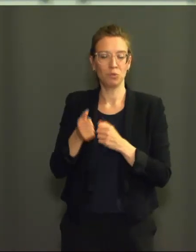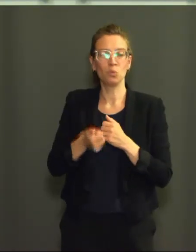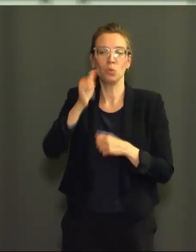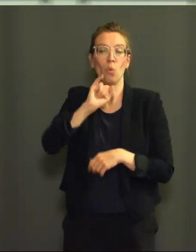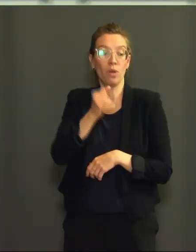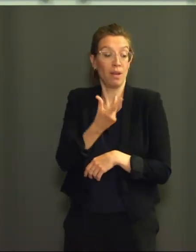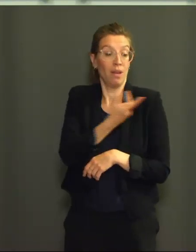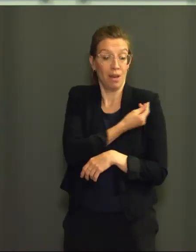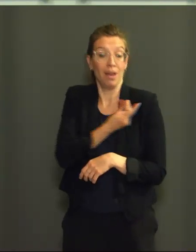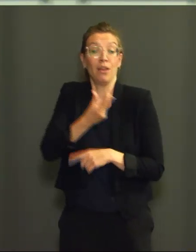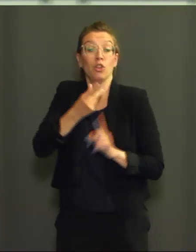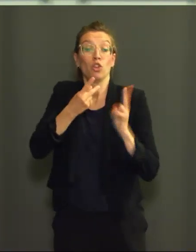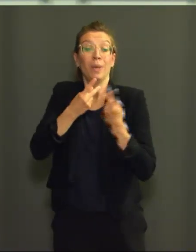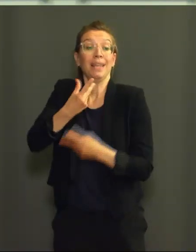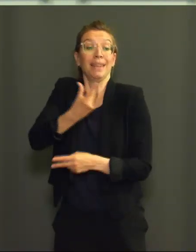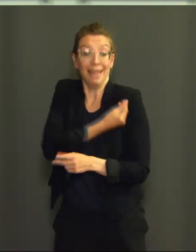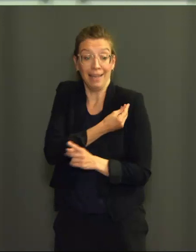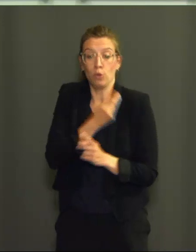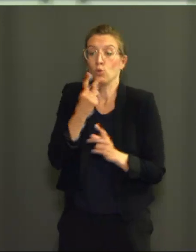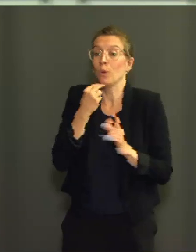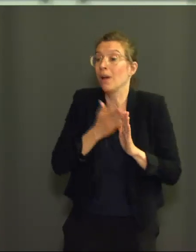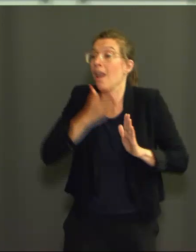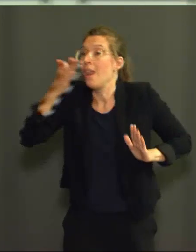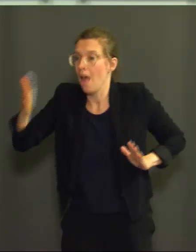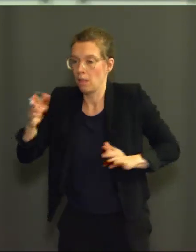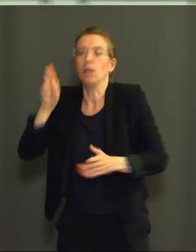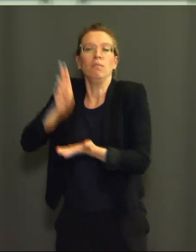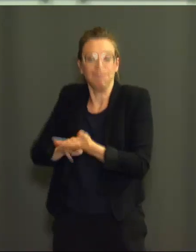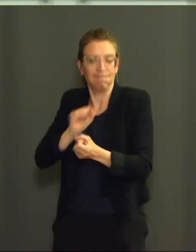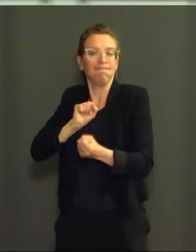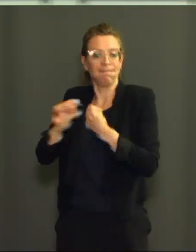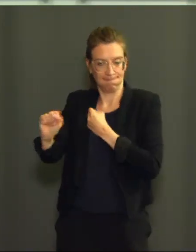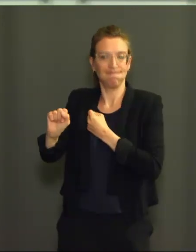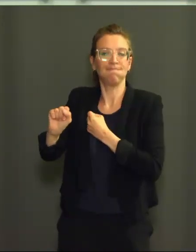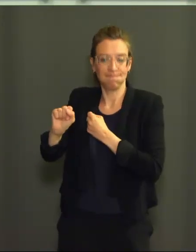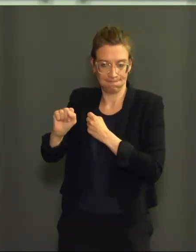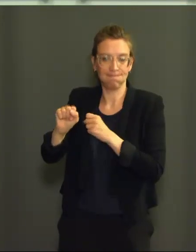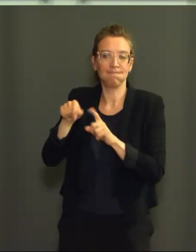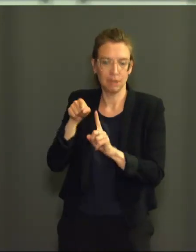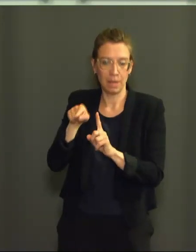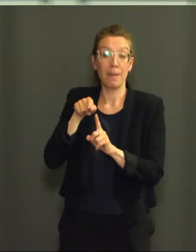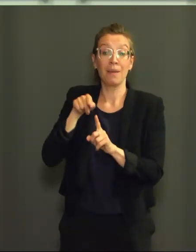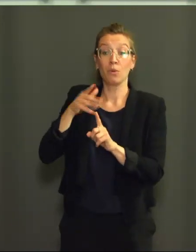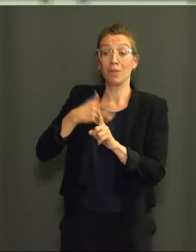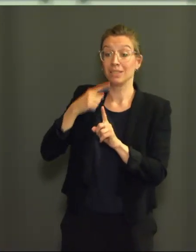van 1,4 miljoen volledig immune Belgen waren slechts